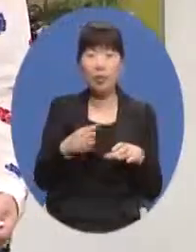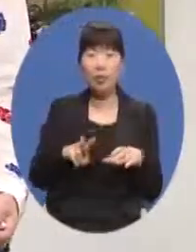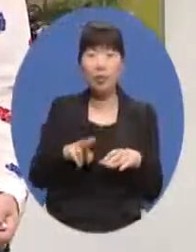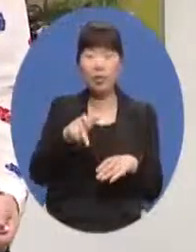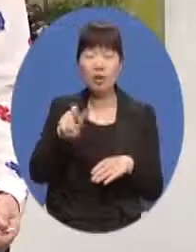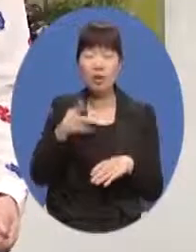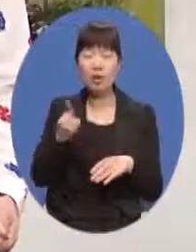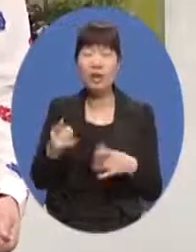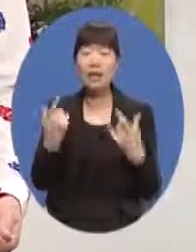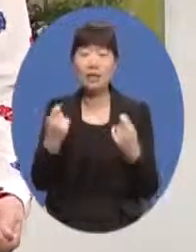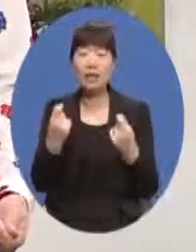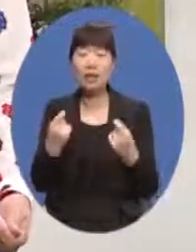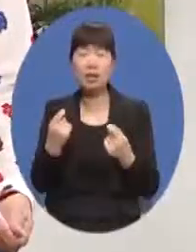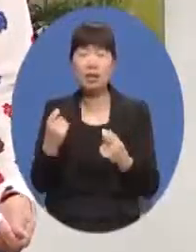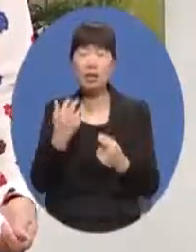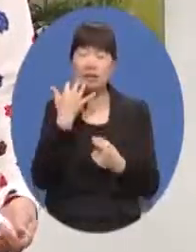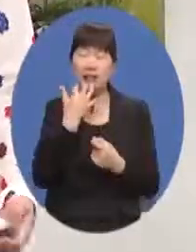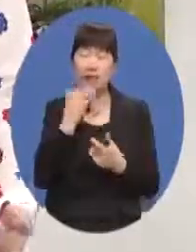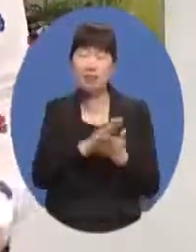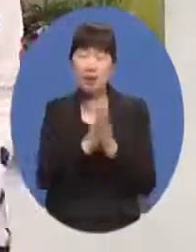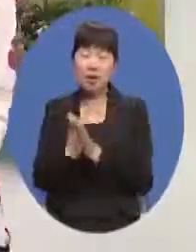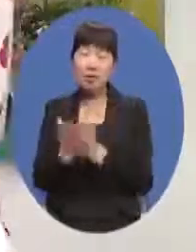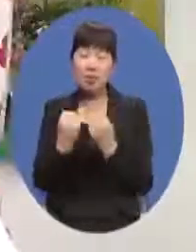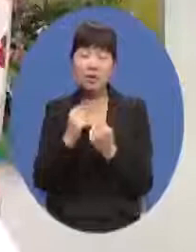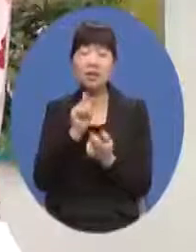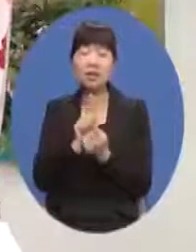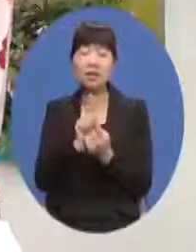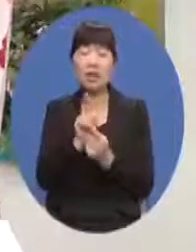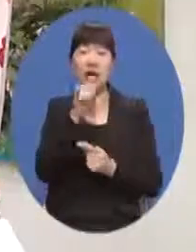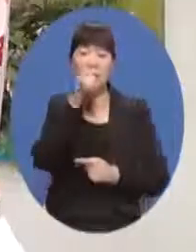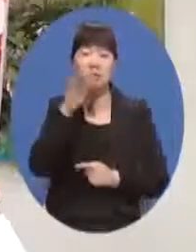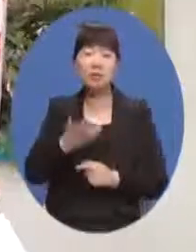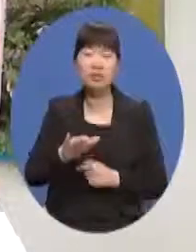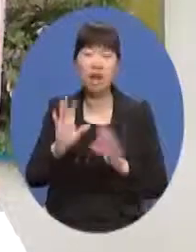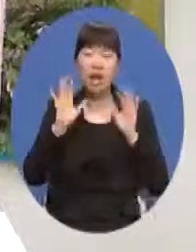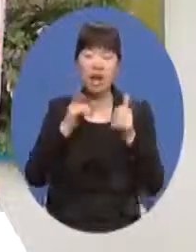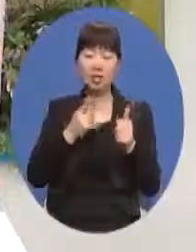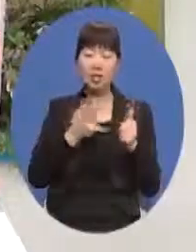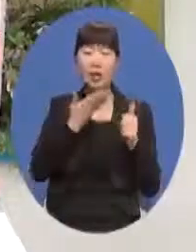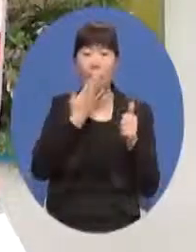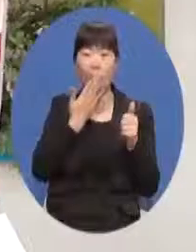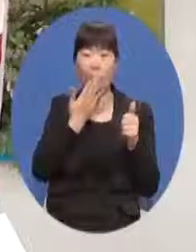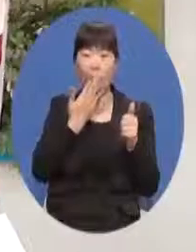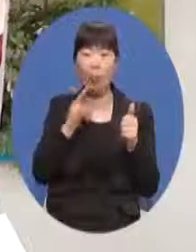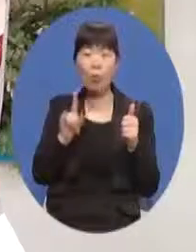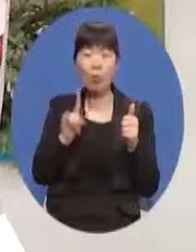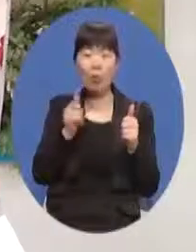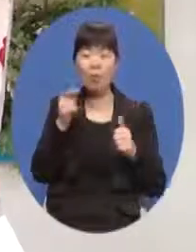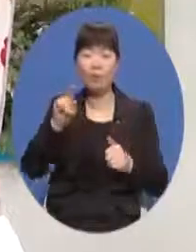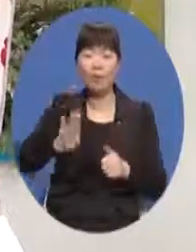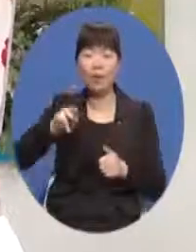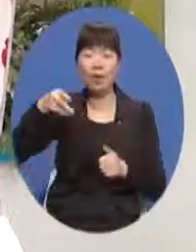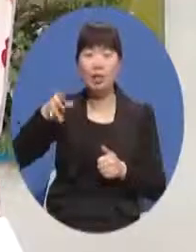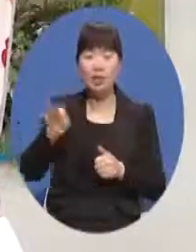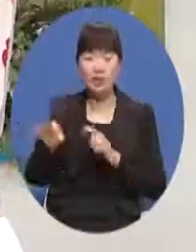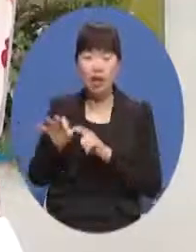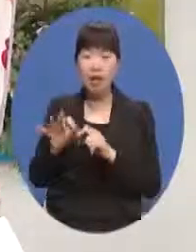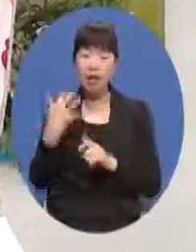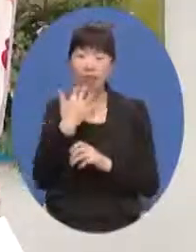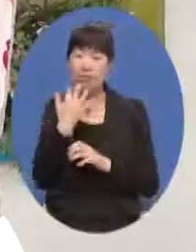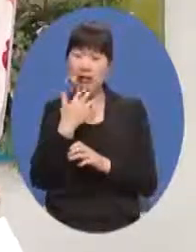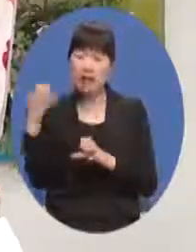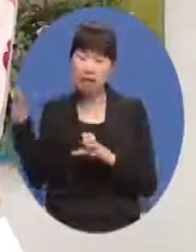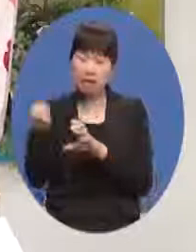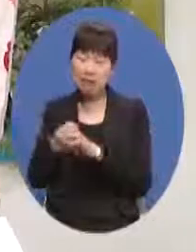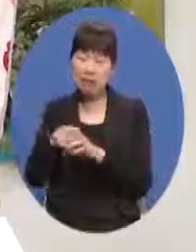뭐 카레라든가 이런 것도 굉장히 착색을 많이 와인 일으키는데 네. 이 아이들이 먹는 그 어떻게 보면 합성 그 색소가 들어가